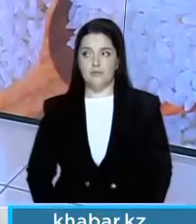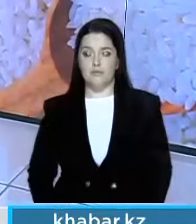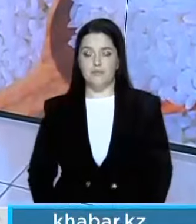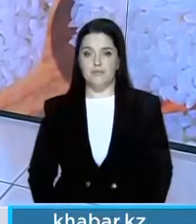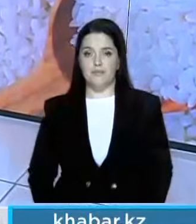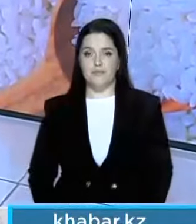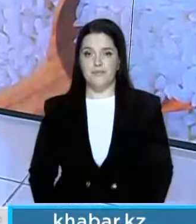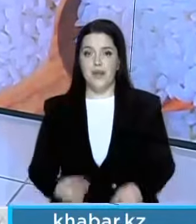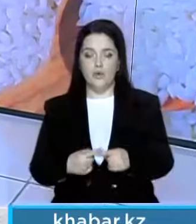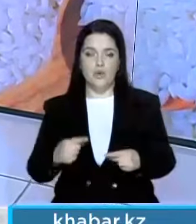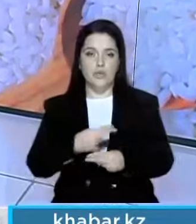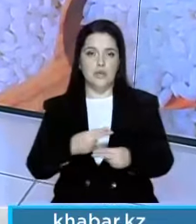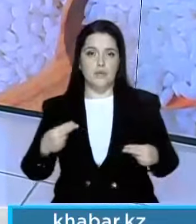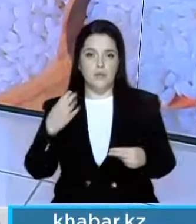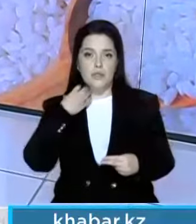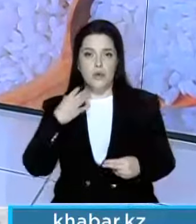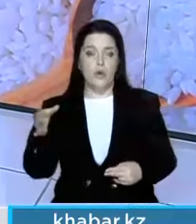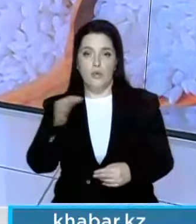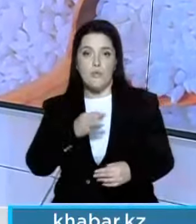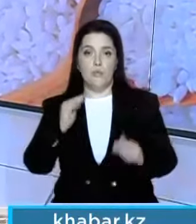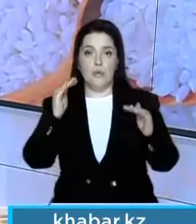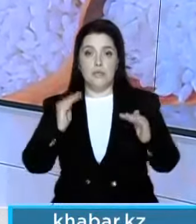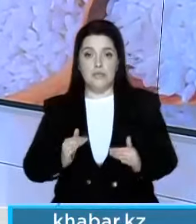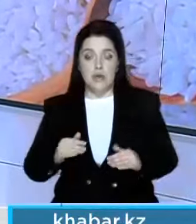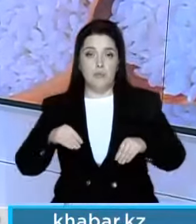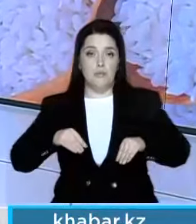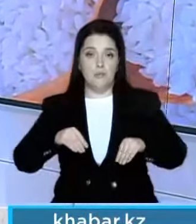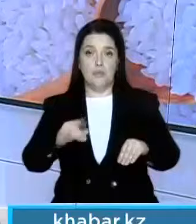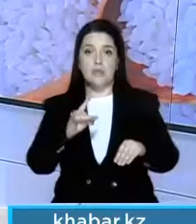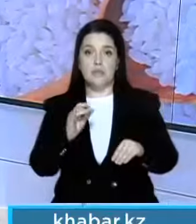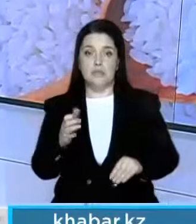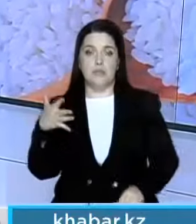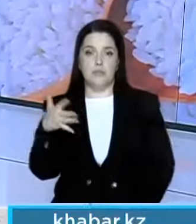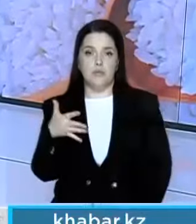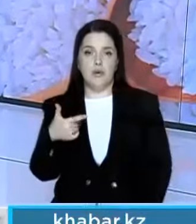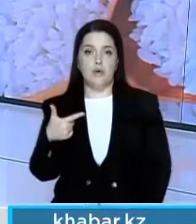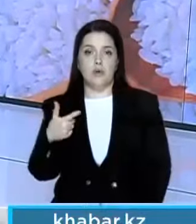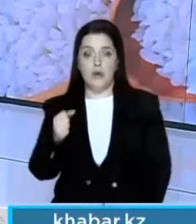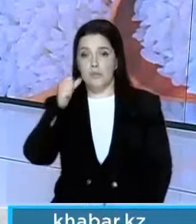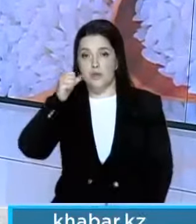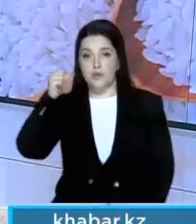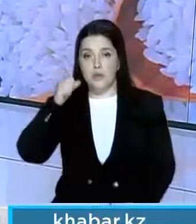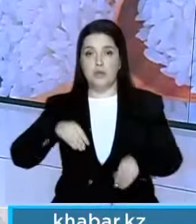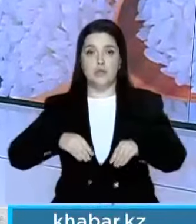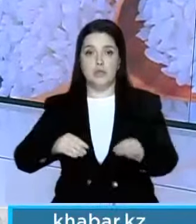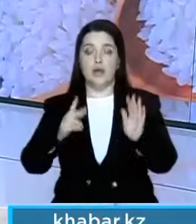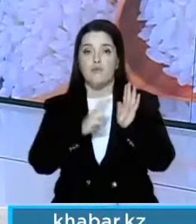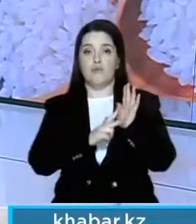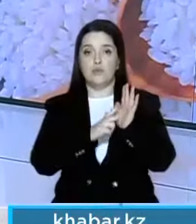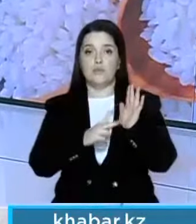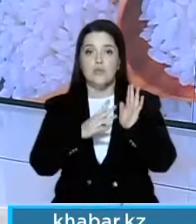к другим темам в казлар венской области планируют сократить площади посева риса на 5.000 гаров в прошлом году